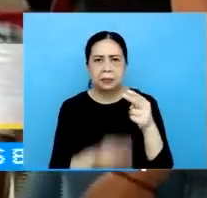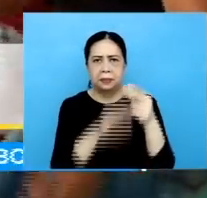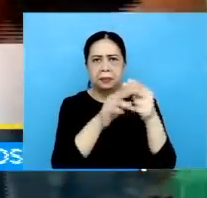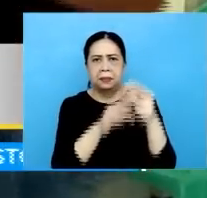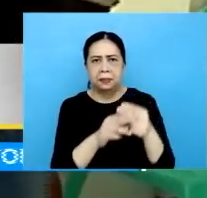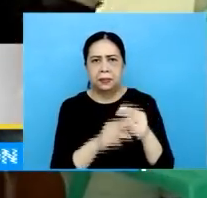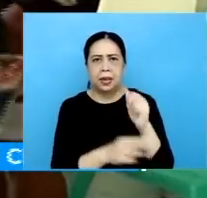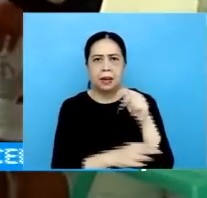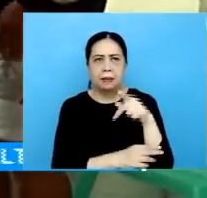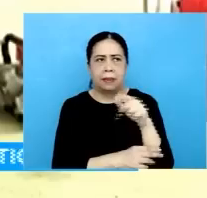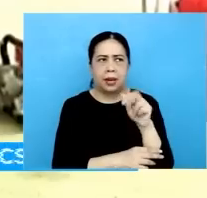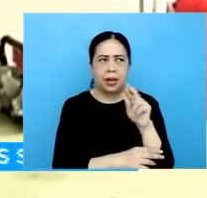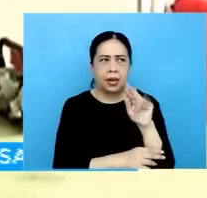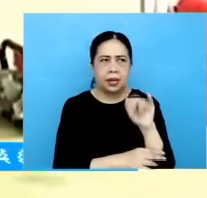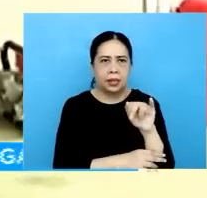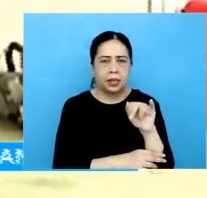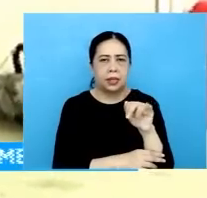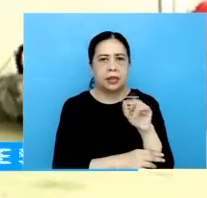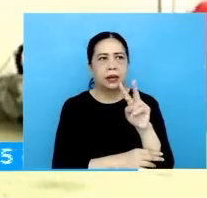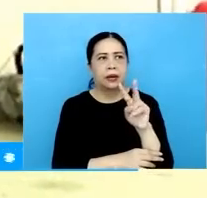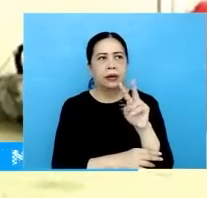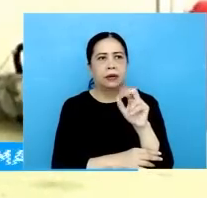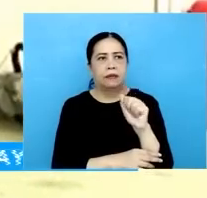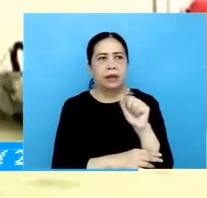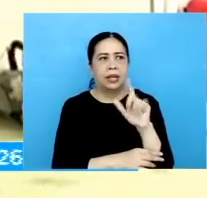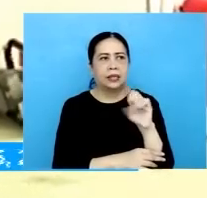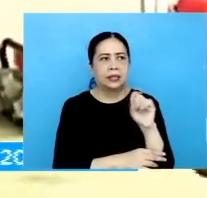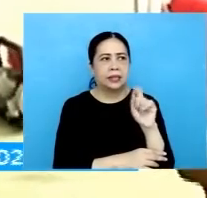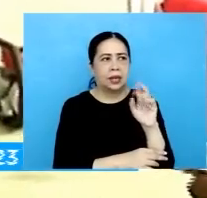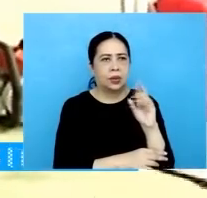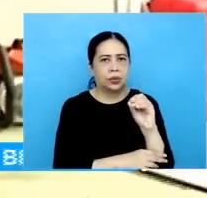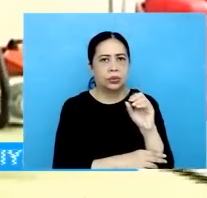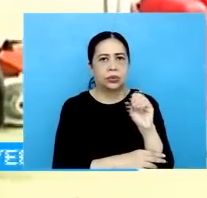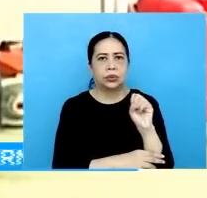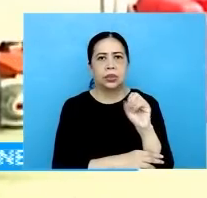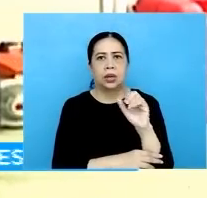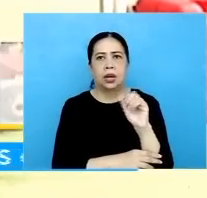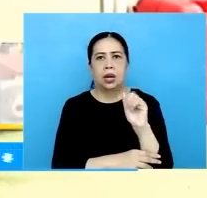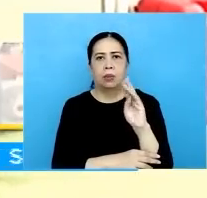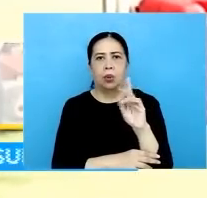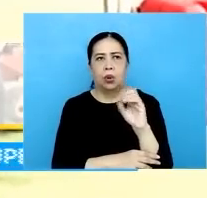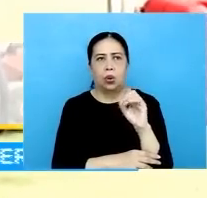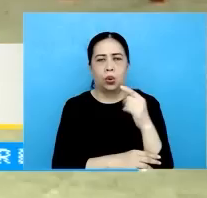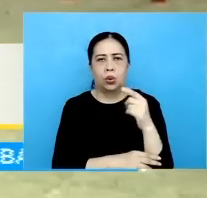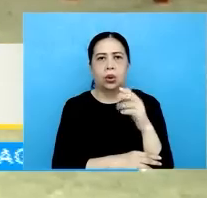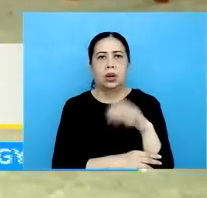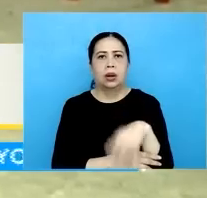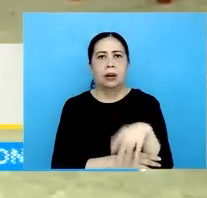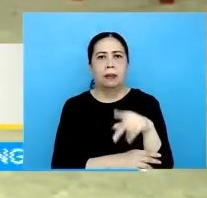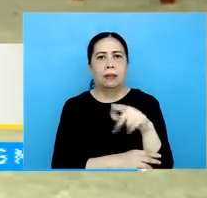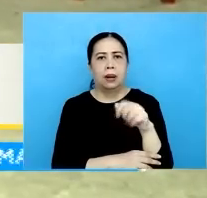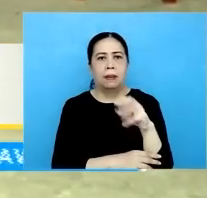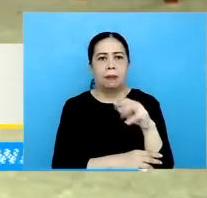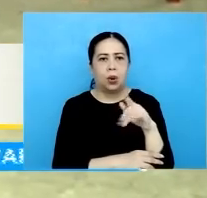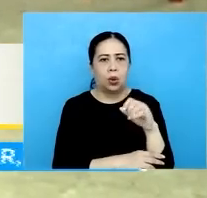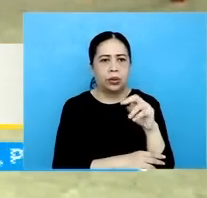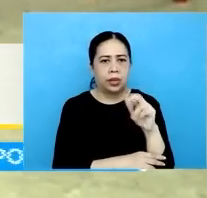Apari, Balesteros, Abulog, Pamplona, Sanchez Mira,